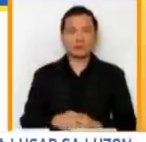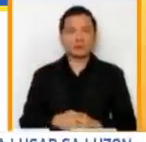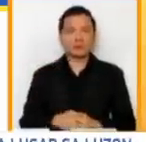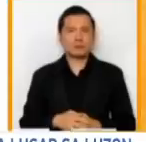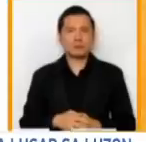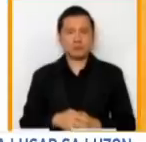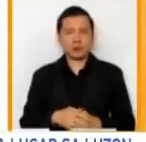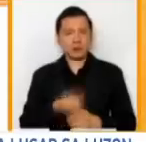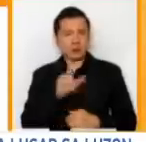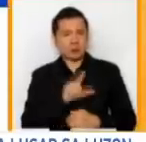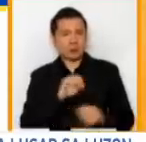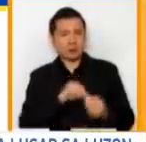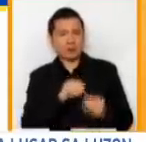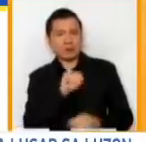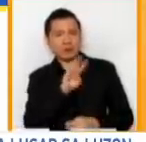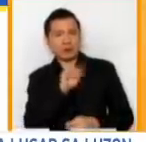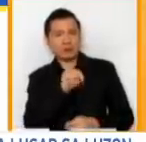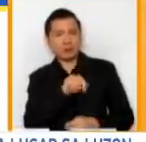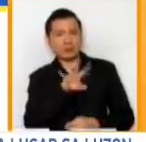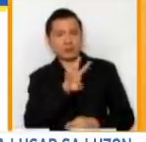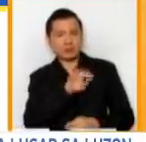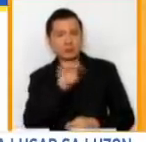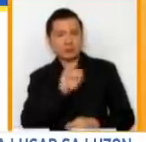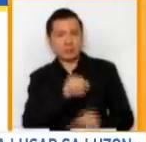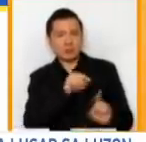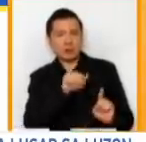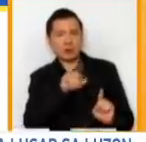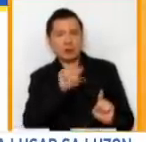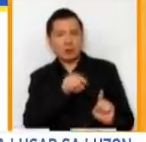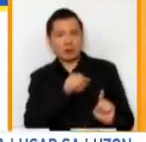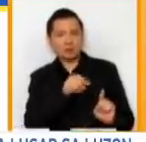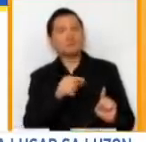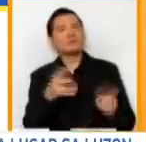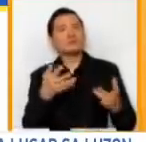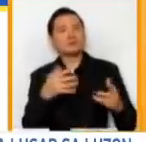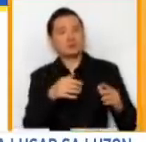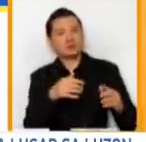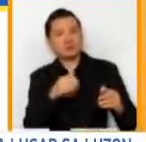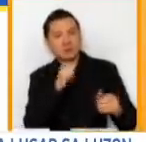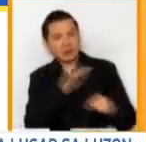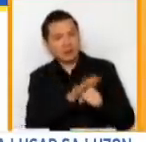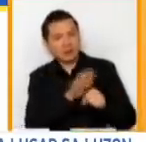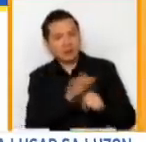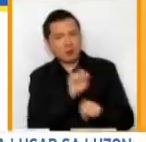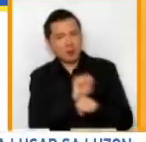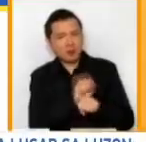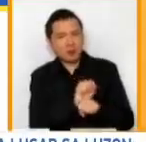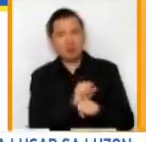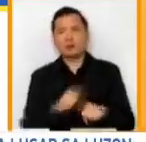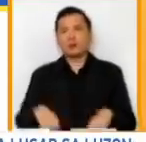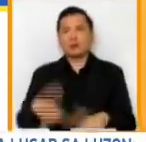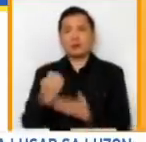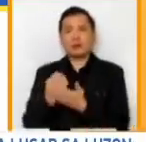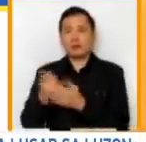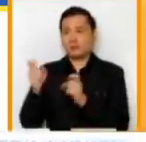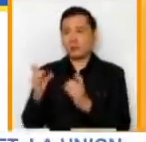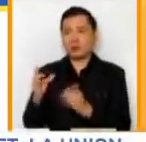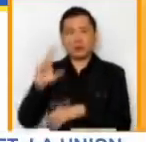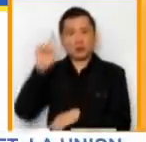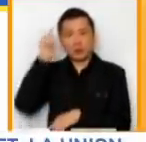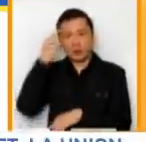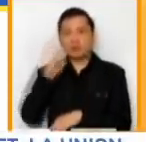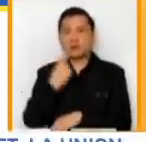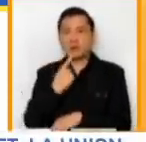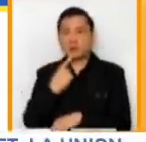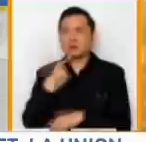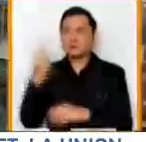ang 14.7% na August underemployment rate. Ayon sa economic managers ng gobyerno, inaasahan na nila ang